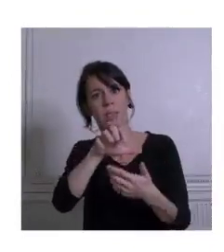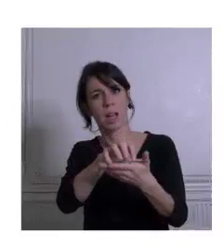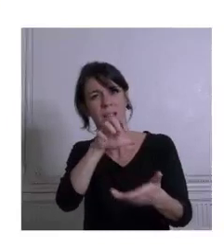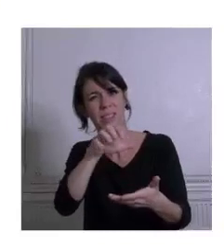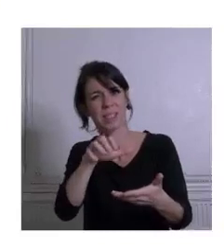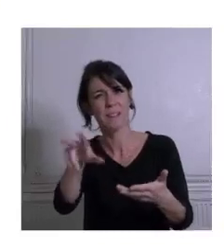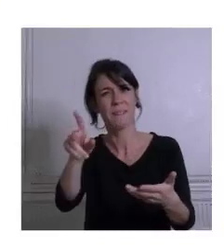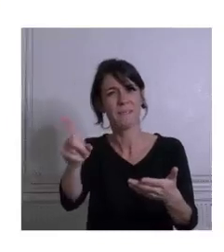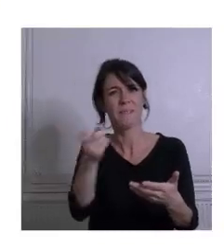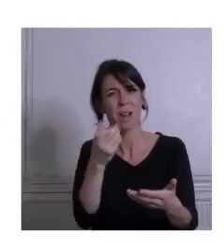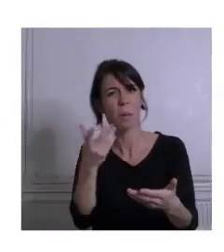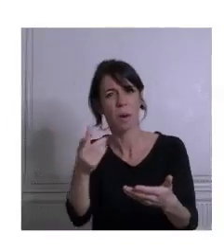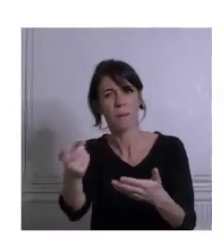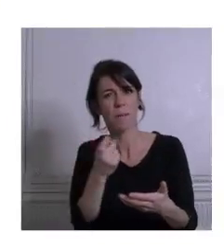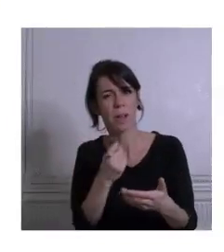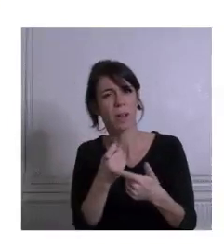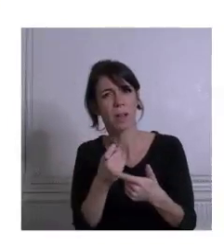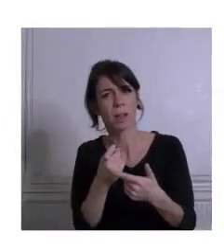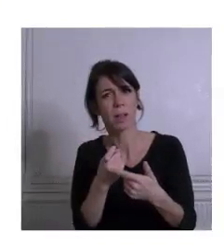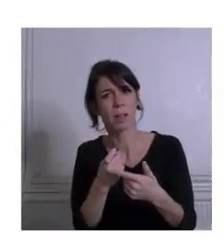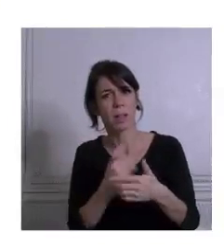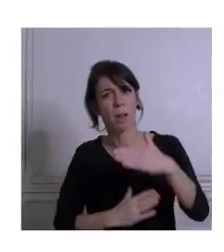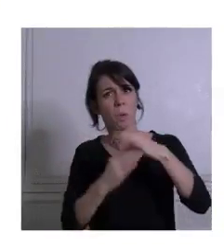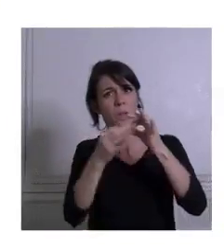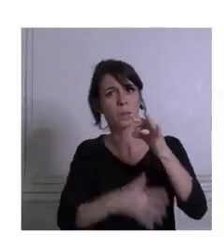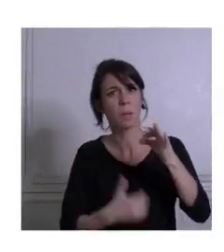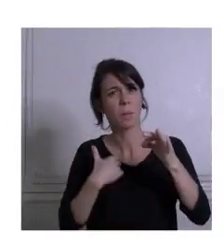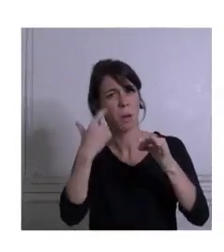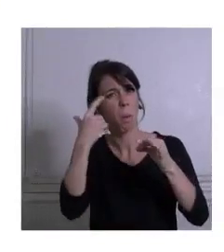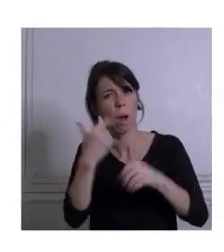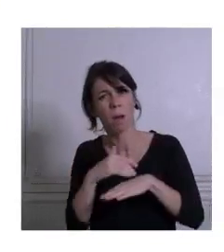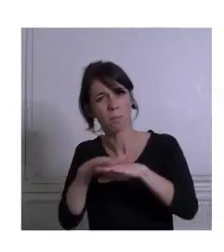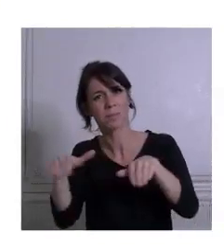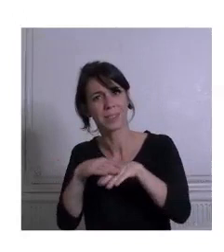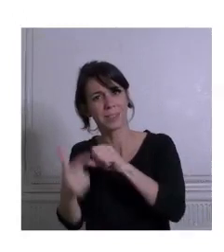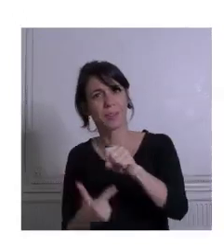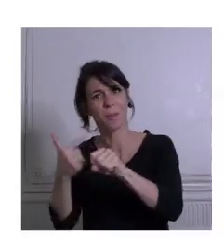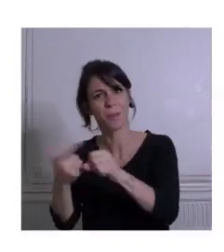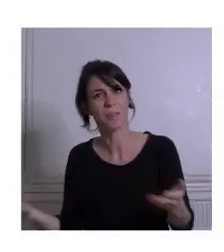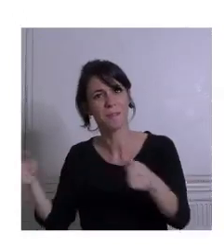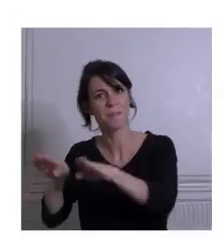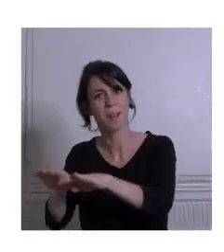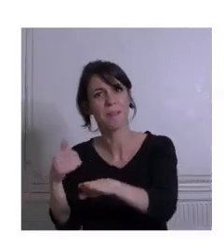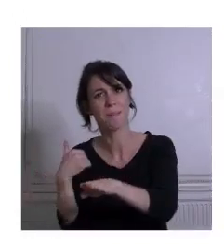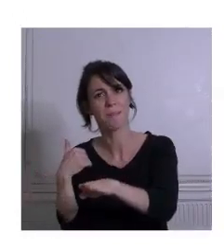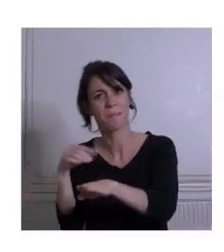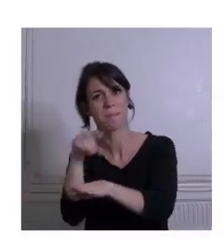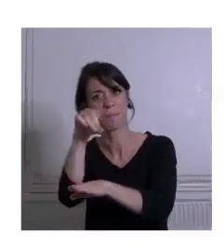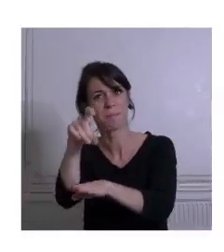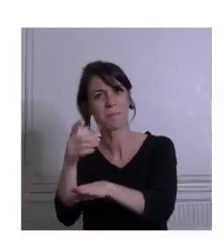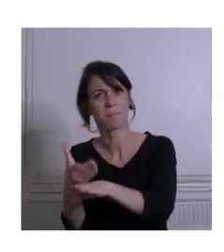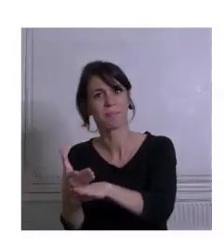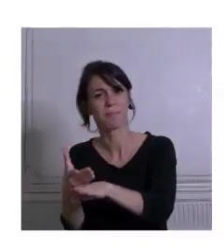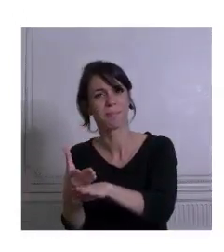travail réglementé dans lesquelles les oppositions siègent et travaillent avec la majorité.